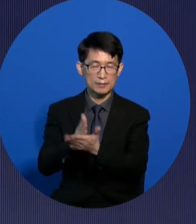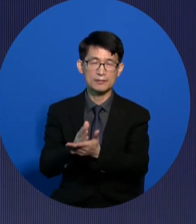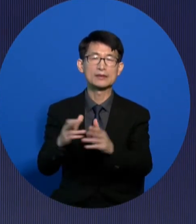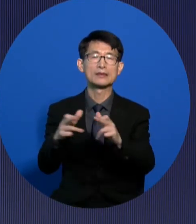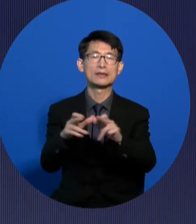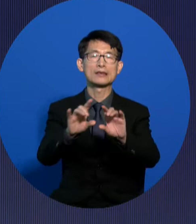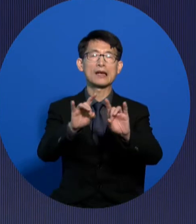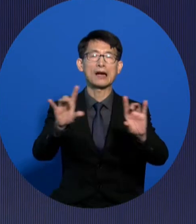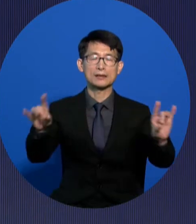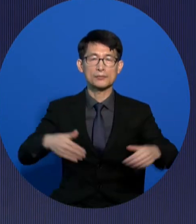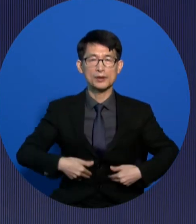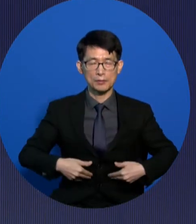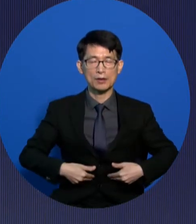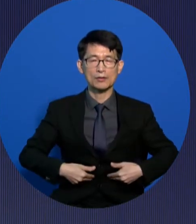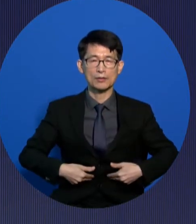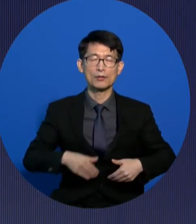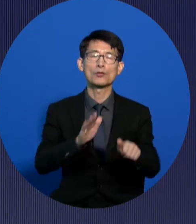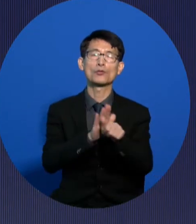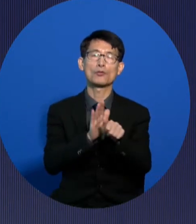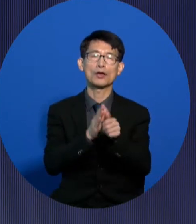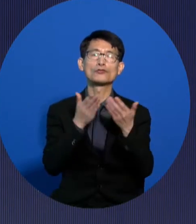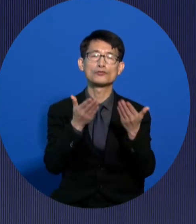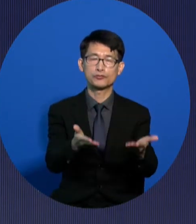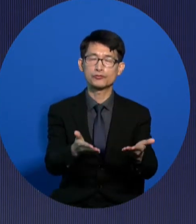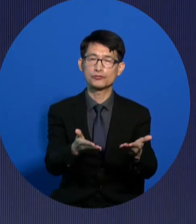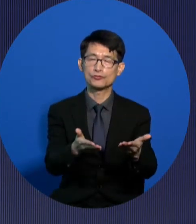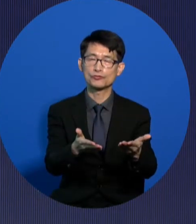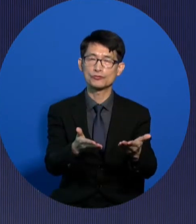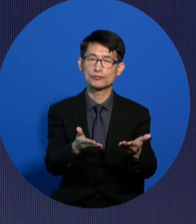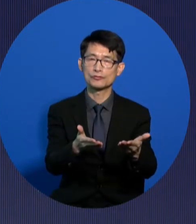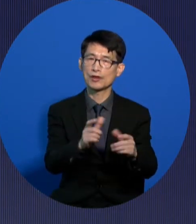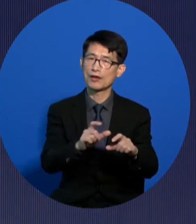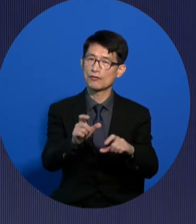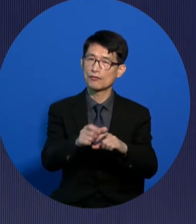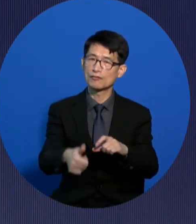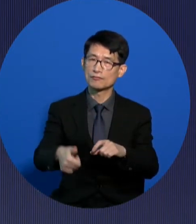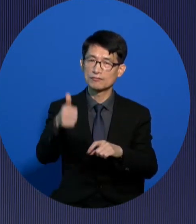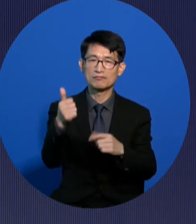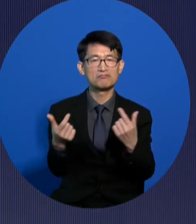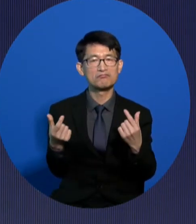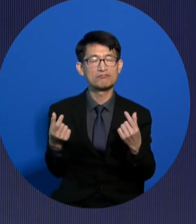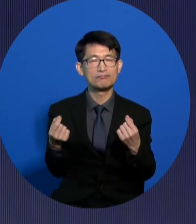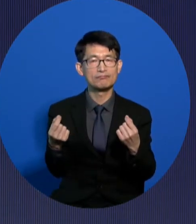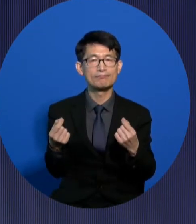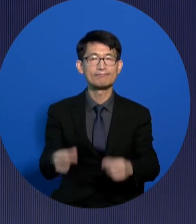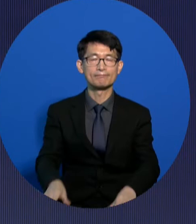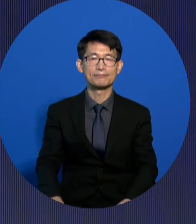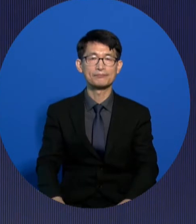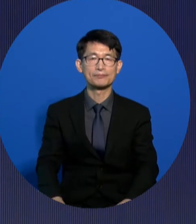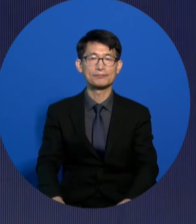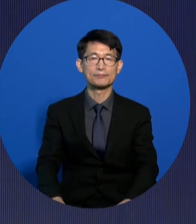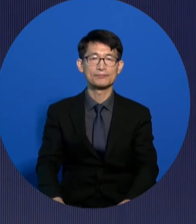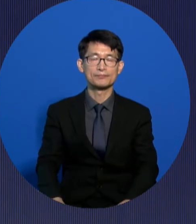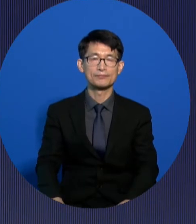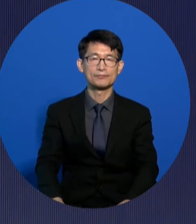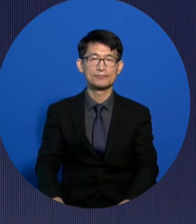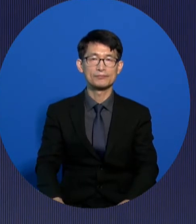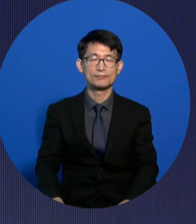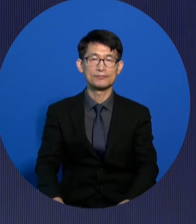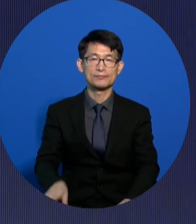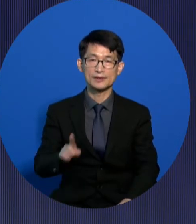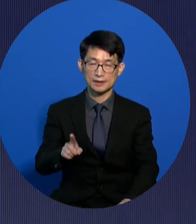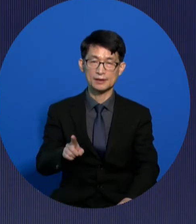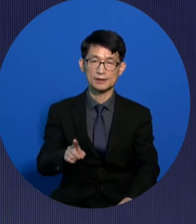돈이 5억이라는 돈이 2박 3일이라는 기간에 쏟아지는데 과연 이 가치가 나왔느냐는 거예요. 저는 이